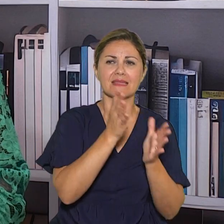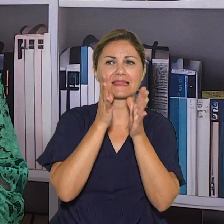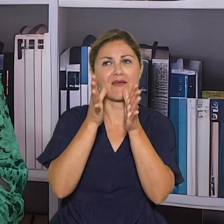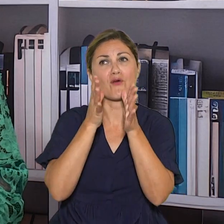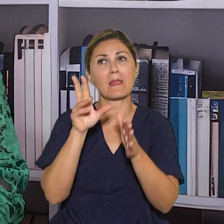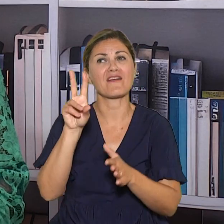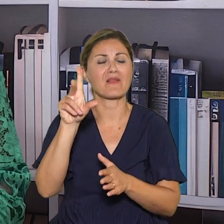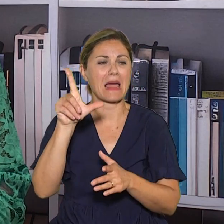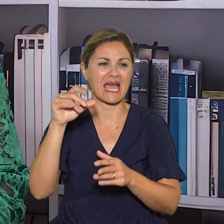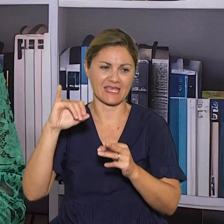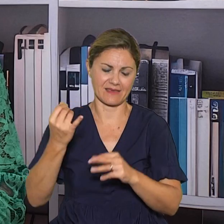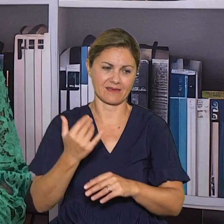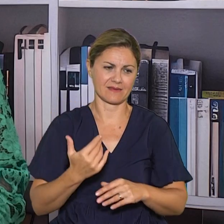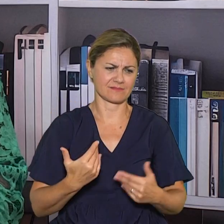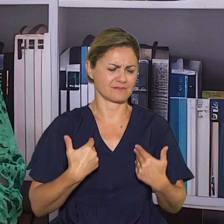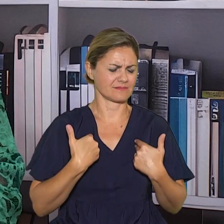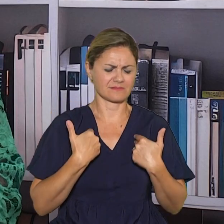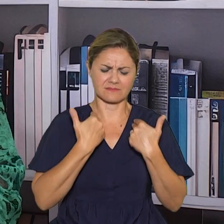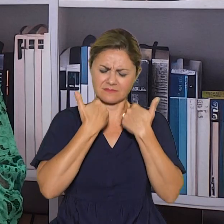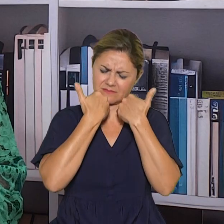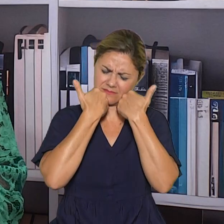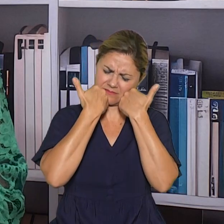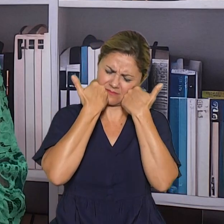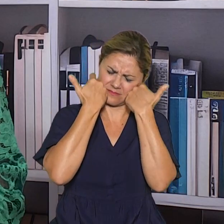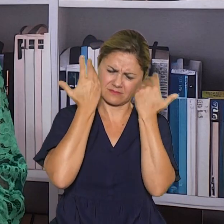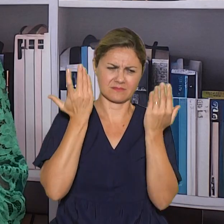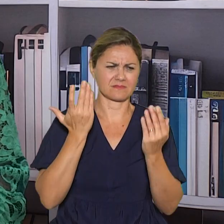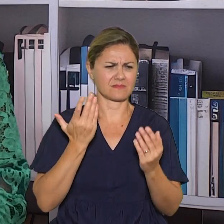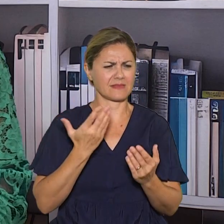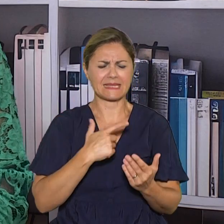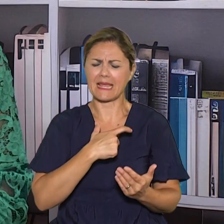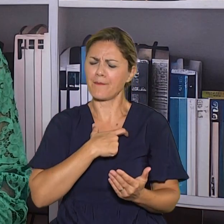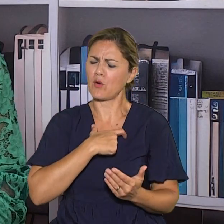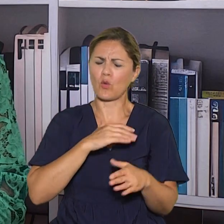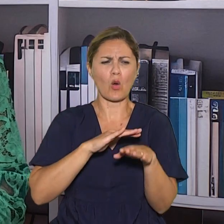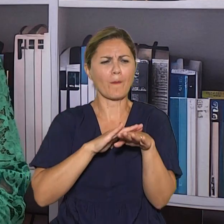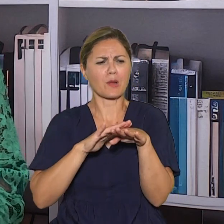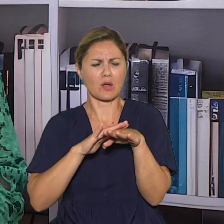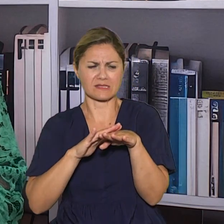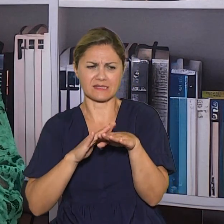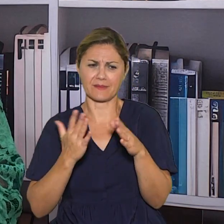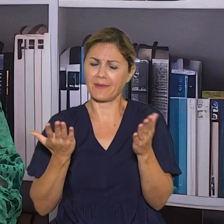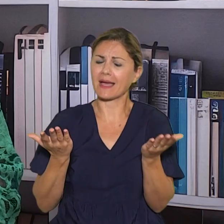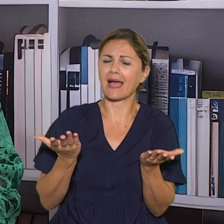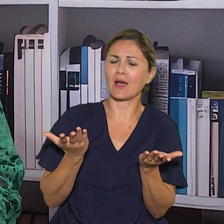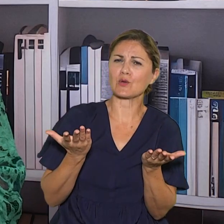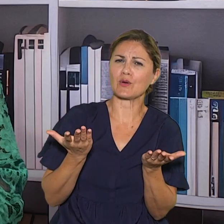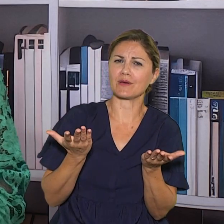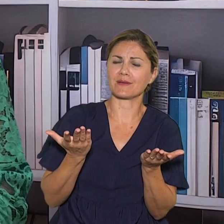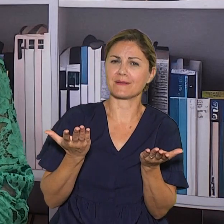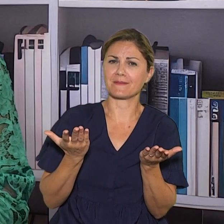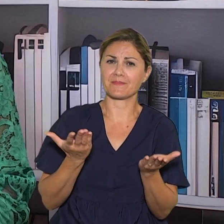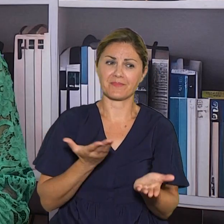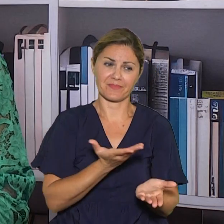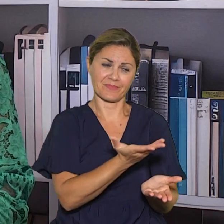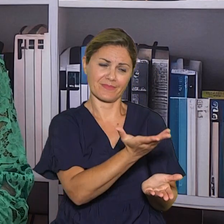vlaja. Ma ja i nikad ne morem oprostit. Kak je to bija svit? pa im je lipo gospod Karmena dala, da im